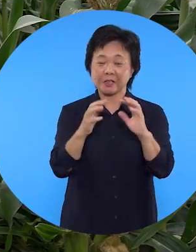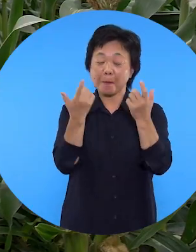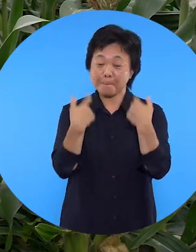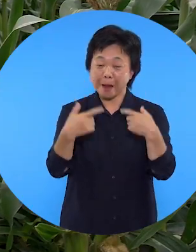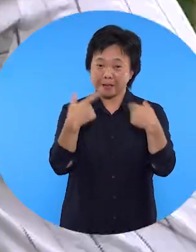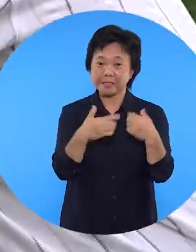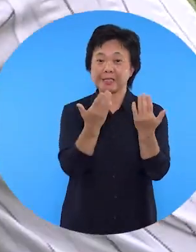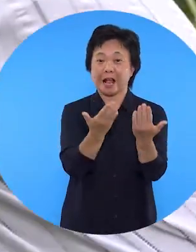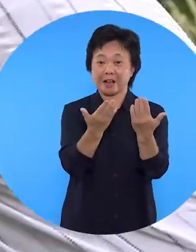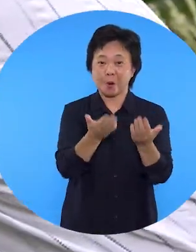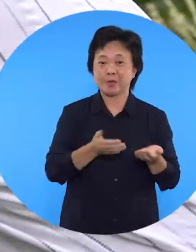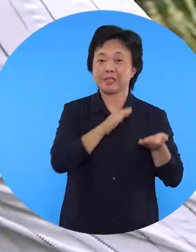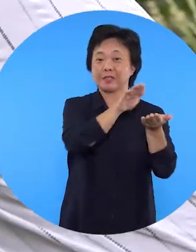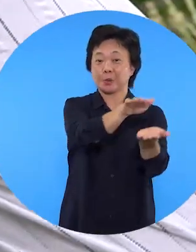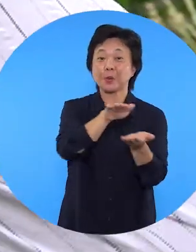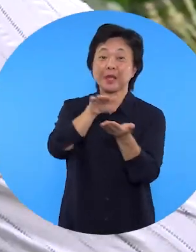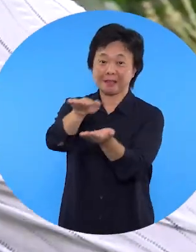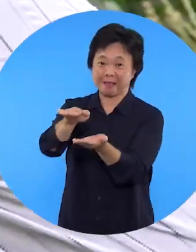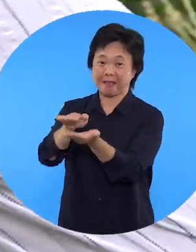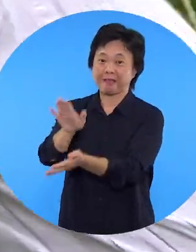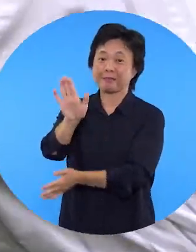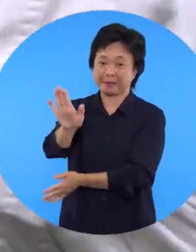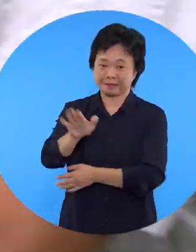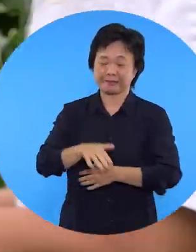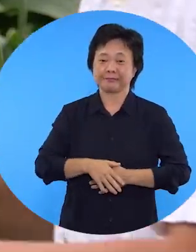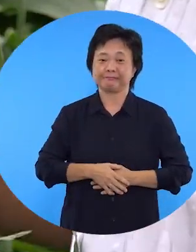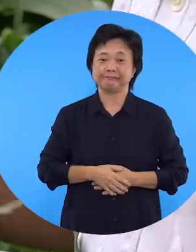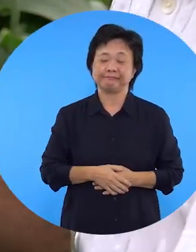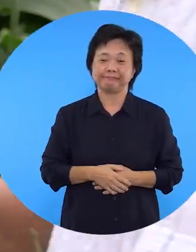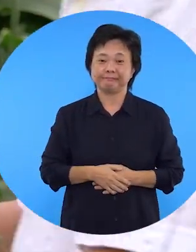毎日学校に届けています